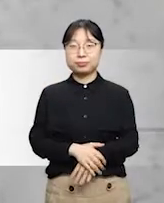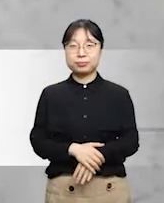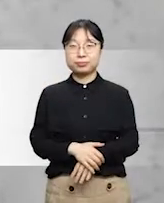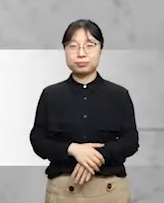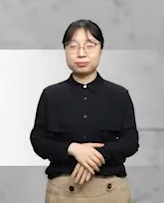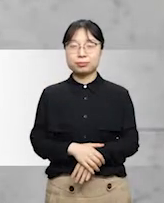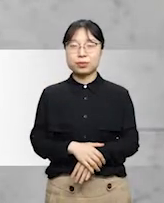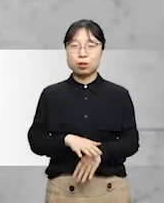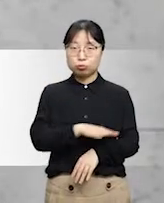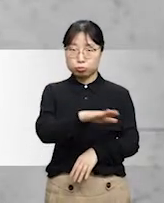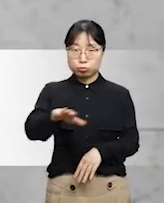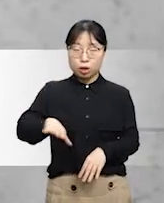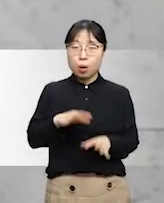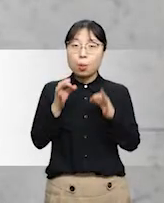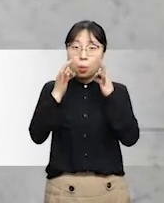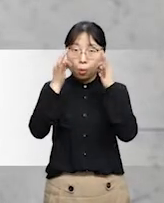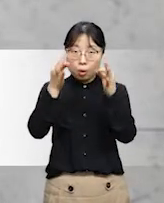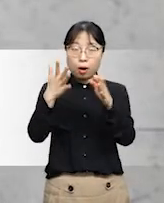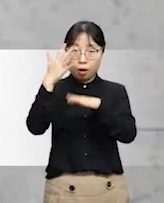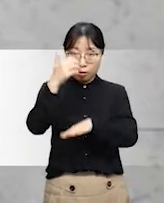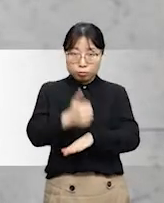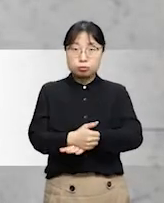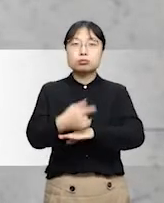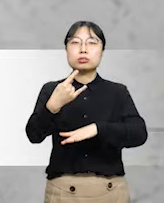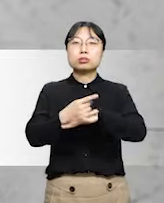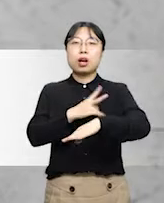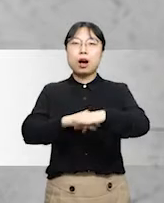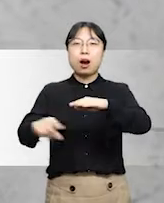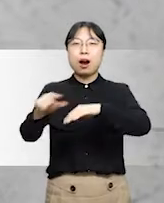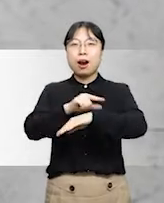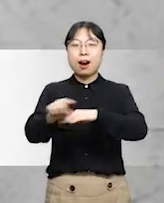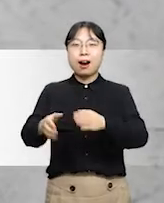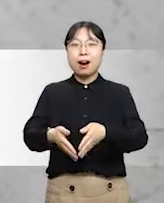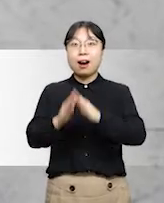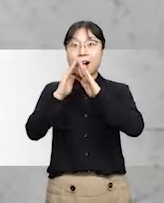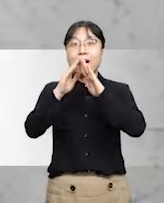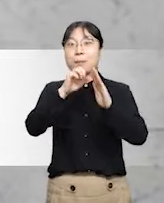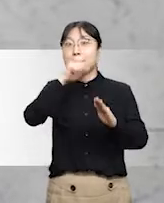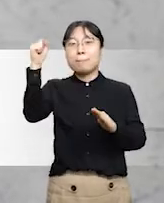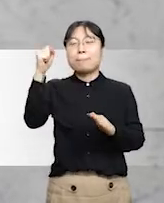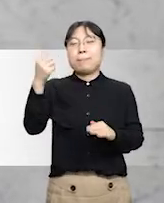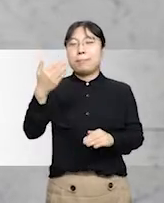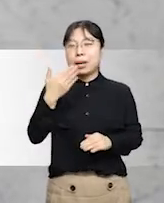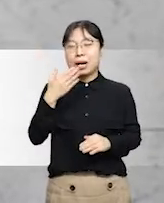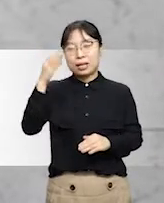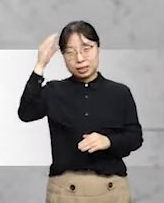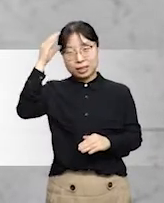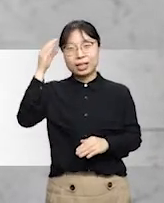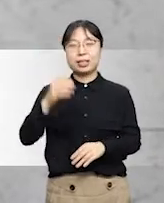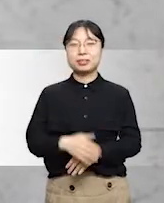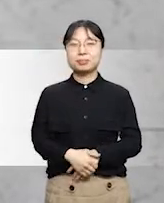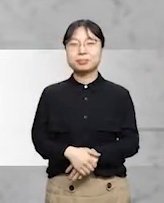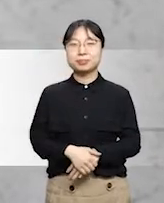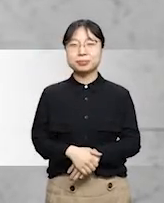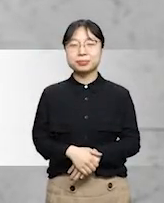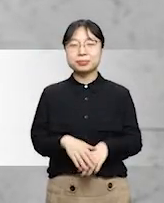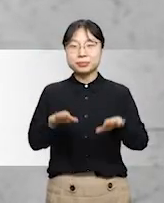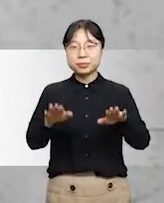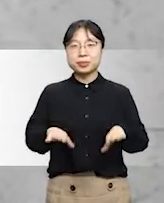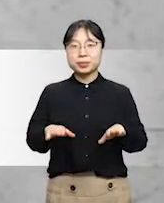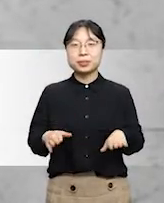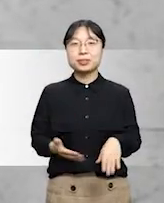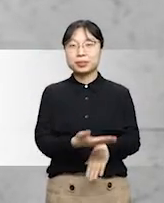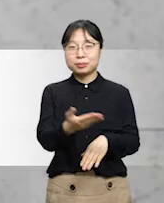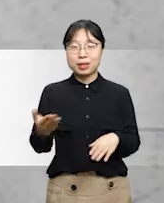노력이 결실이 결국은 의왕역 정차 확정이라고 하는 좋은 결과를 기대하면서 오늘 회박식에